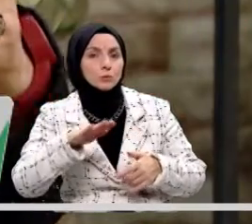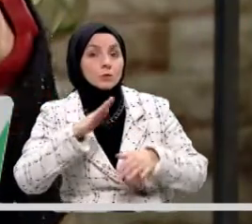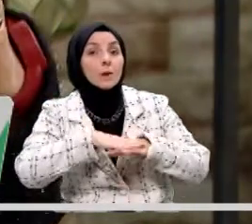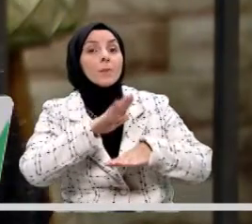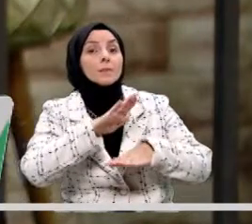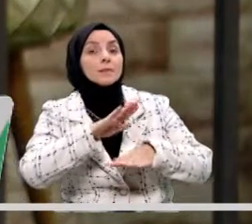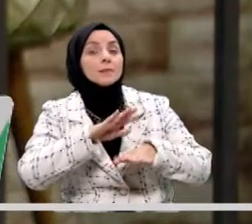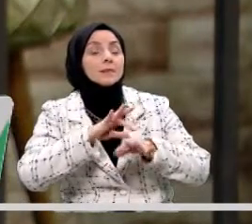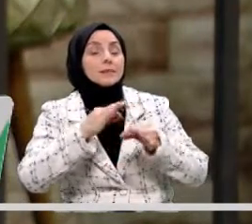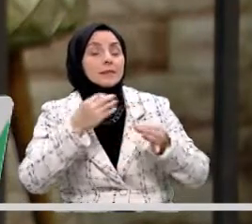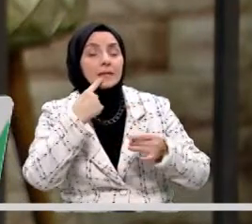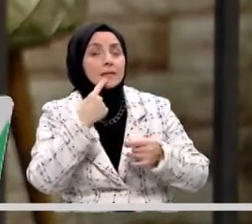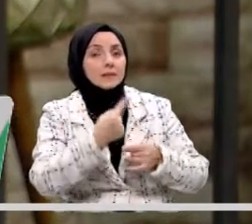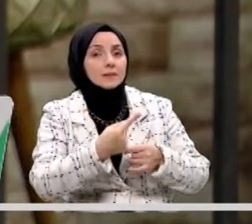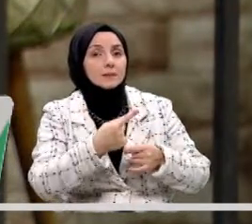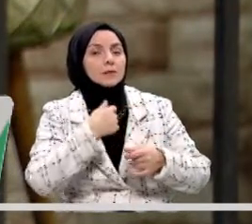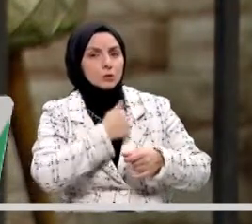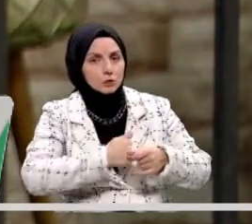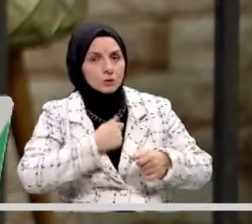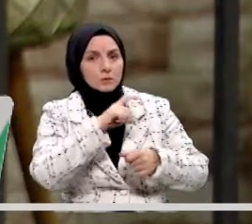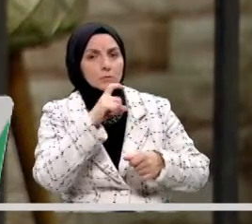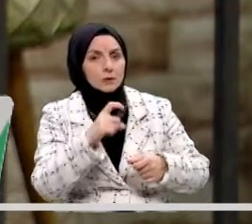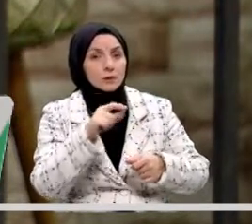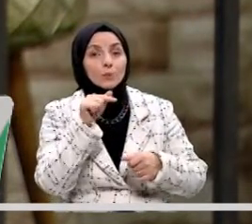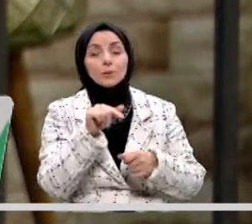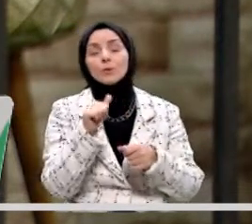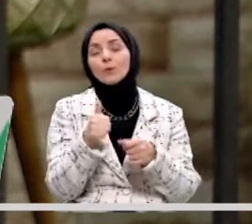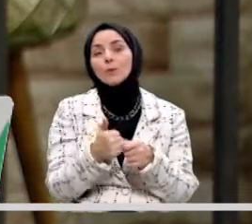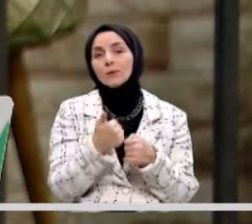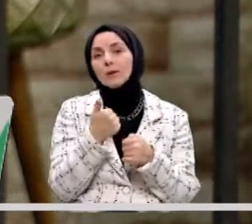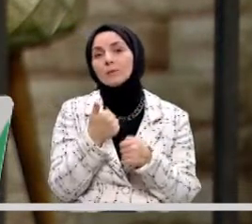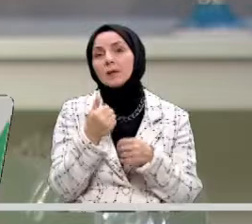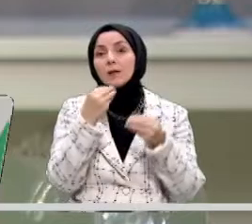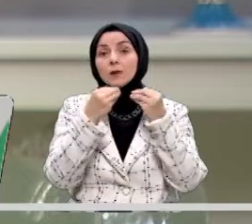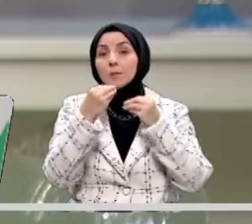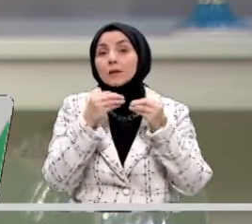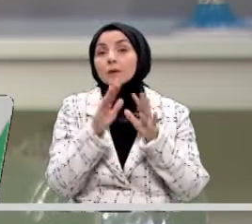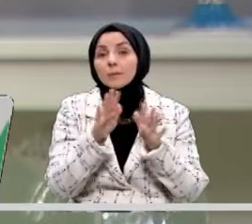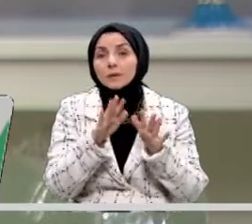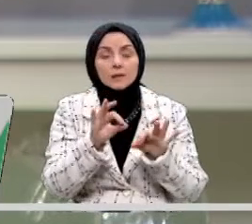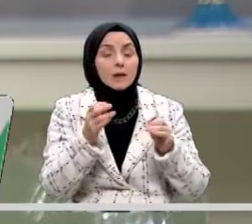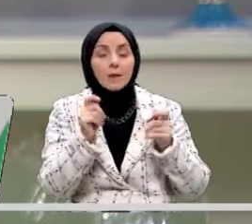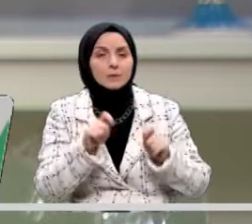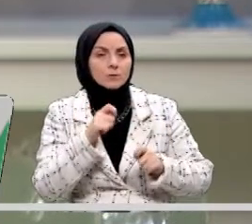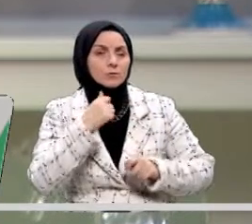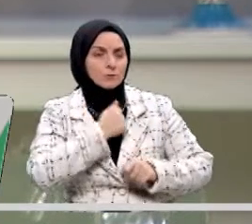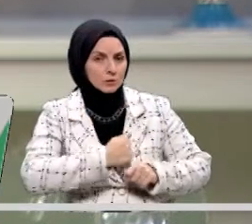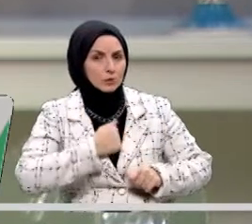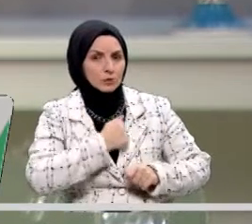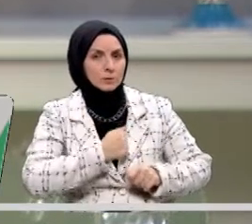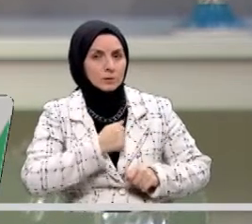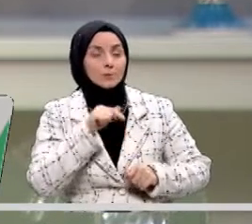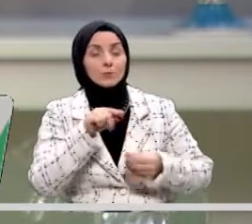kaygı endişe kimden anneden kork kimden babadan kork kim yemek yedirenden Hocam bu böyle geliştiğinde Yetişkin olduğumuzda da aynı